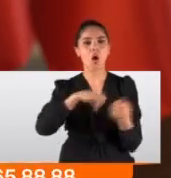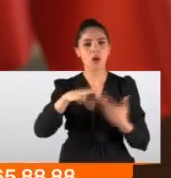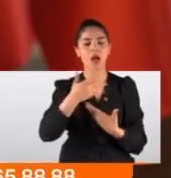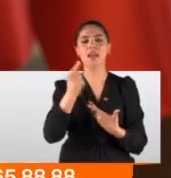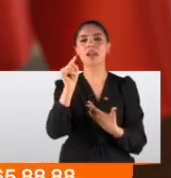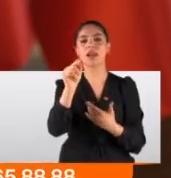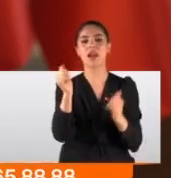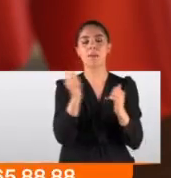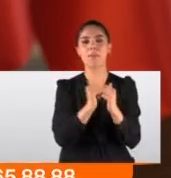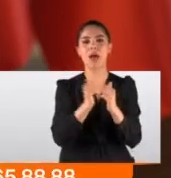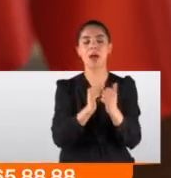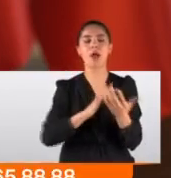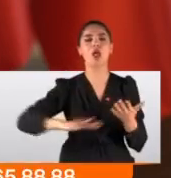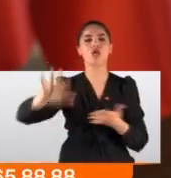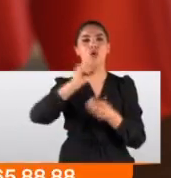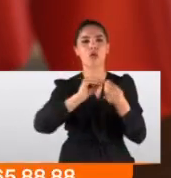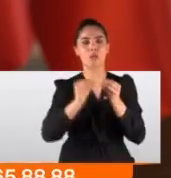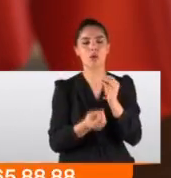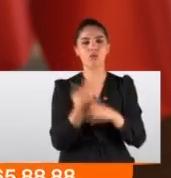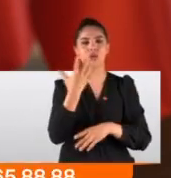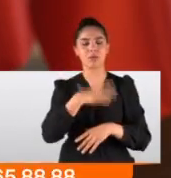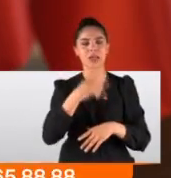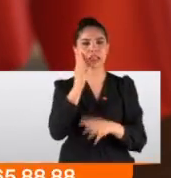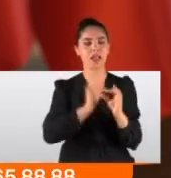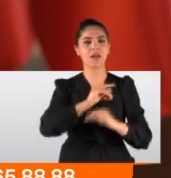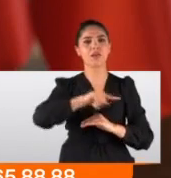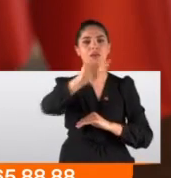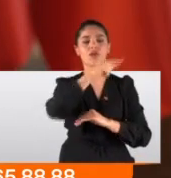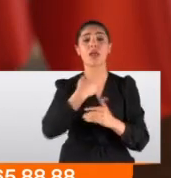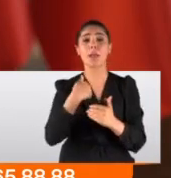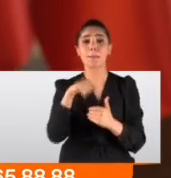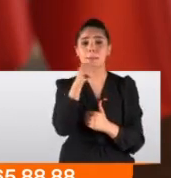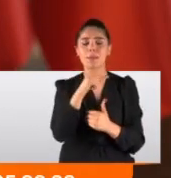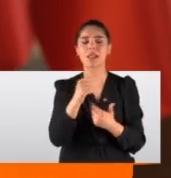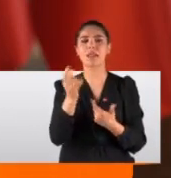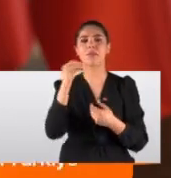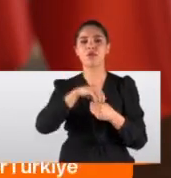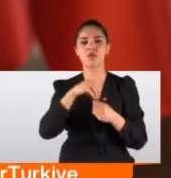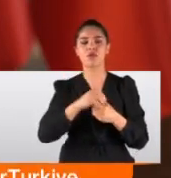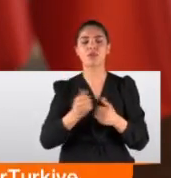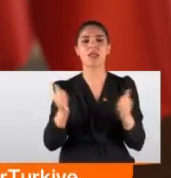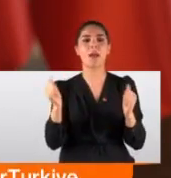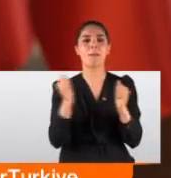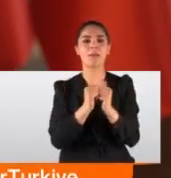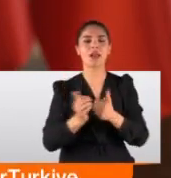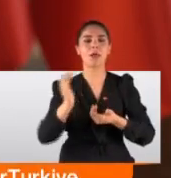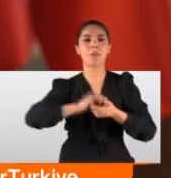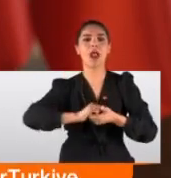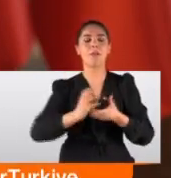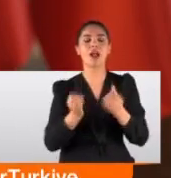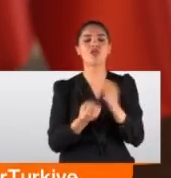çatlaklar oluşturmaya çalışanlar aslında bünyemize birlik ve beraberlik aşısı yaptıklarını